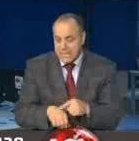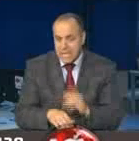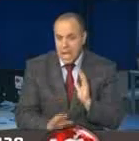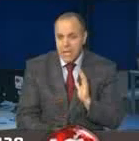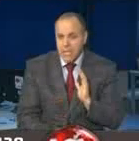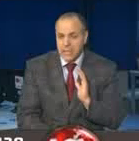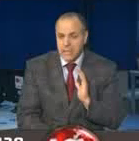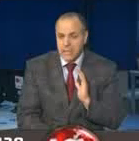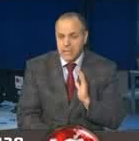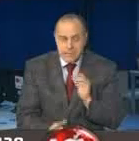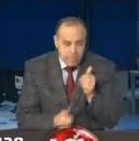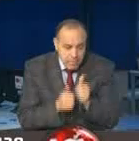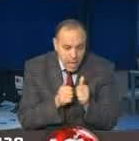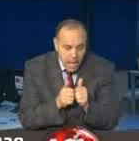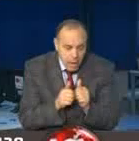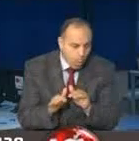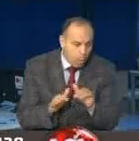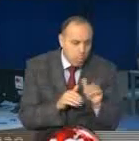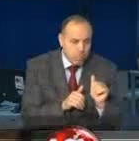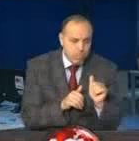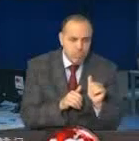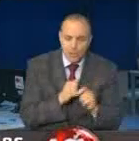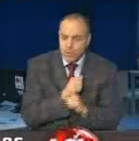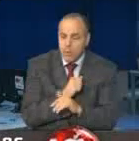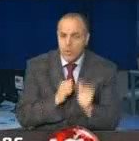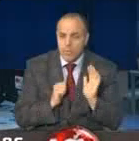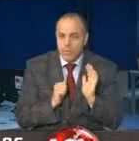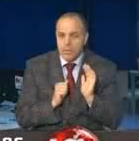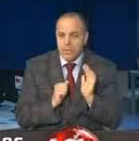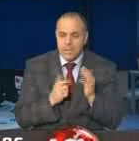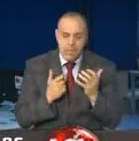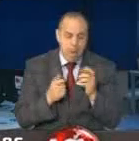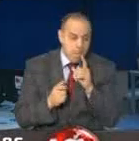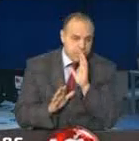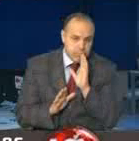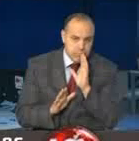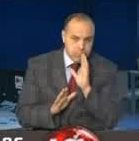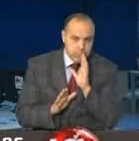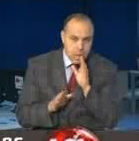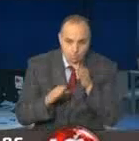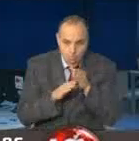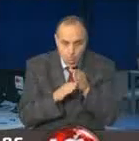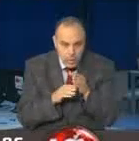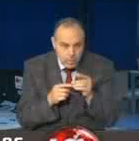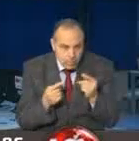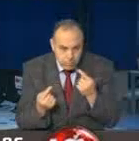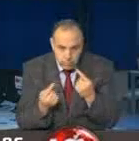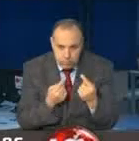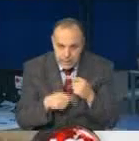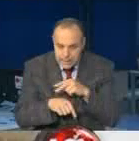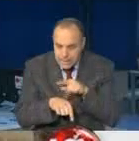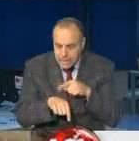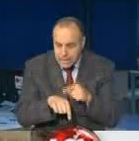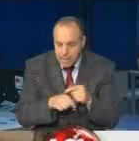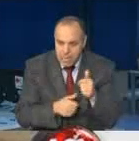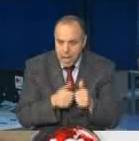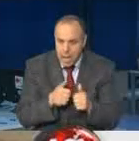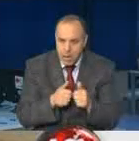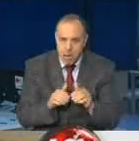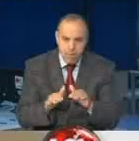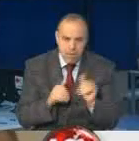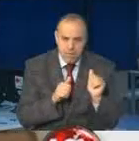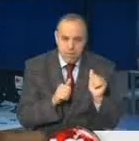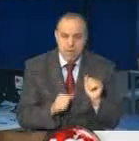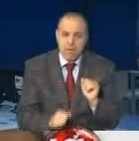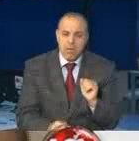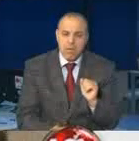يجي يعدي إكزام. كان يسمونه السمان بلوكي معناها أسبوع مغلق، ساعة يدخل قسم مثلا الأول يعمل ساعة يعدي امتحان،